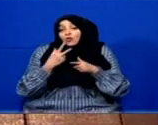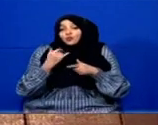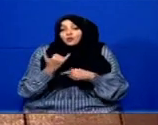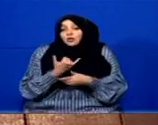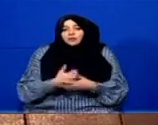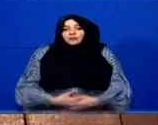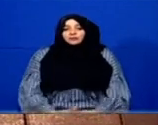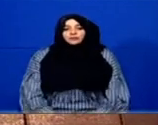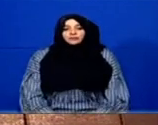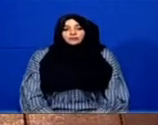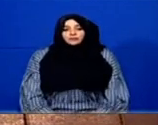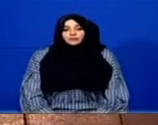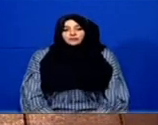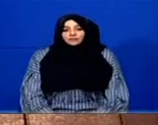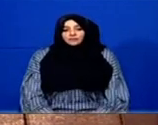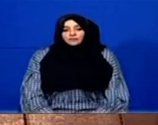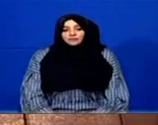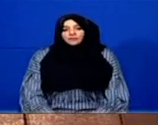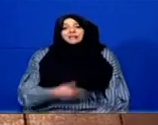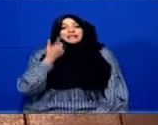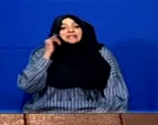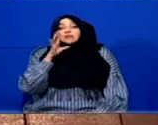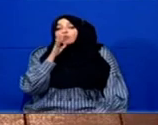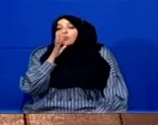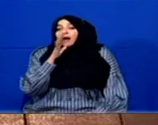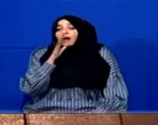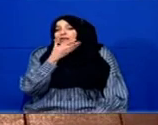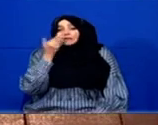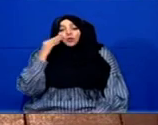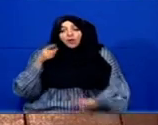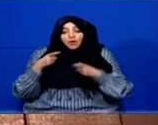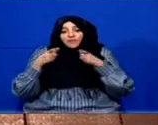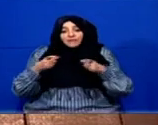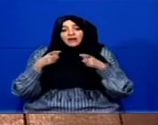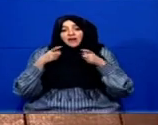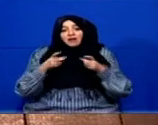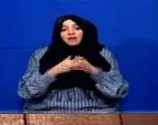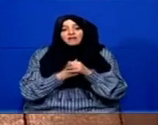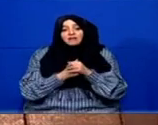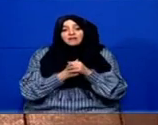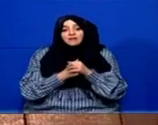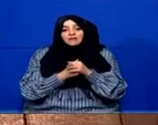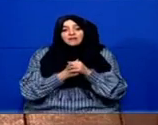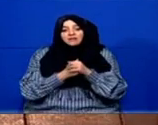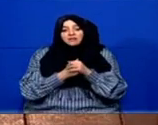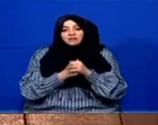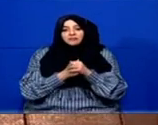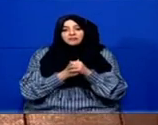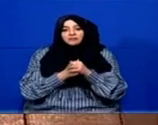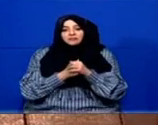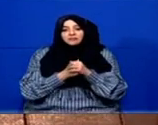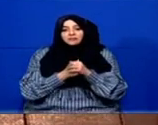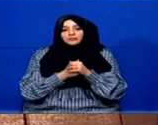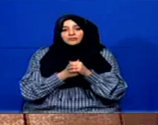واللي ما قدرتوش تصوموه تقدمو فديه عنه وعن كل يوم ما صاموش الايام اللي ما صمهاش